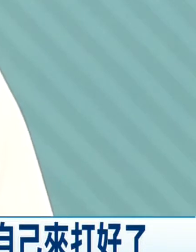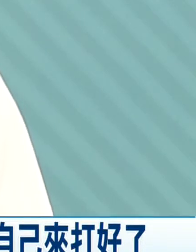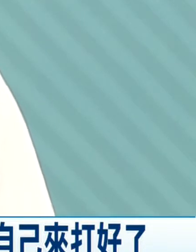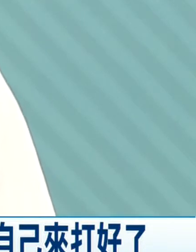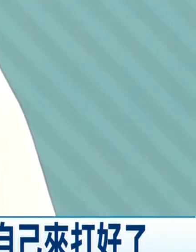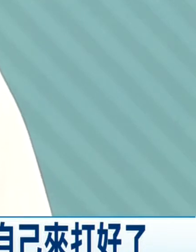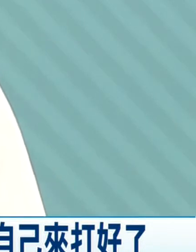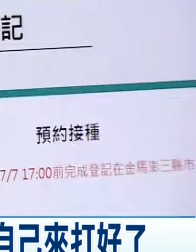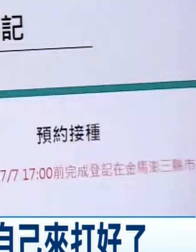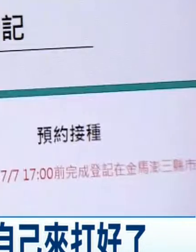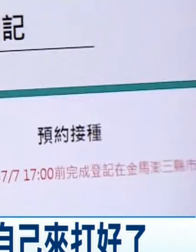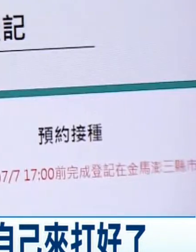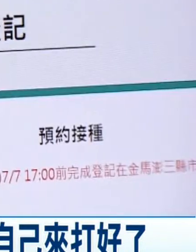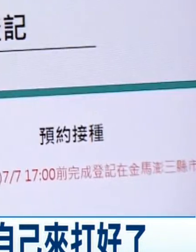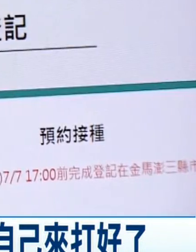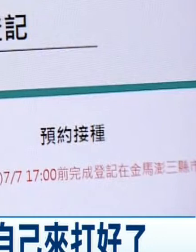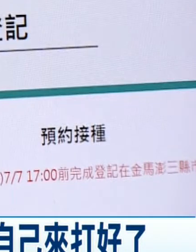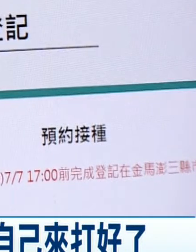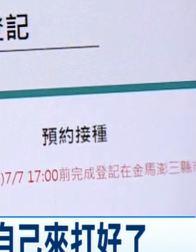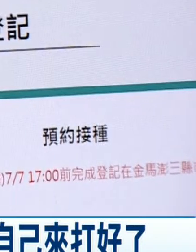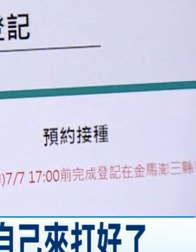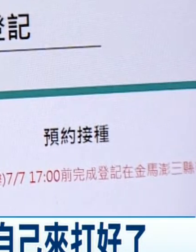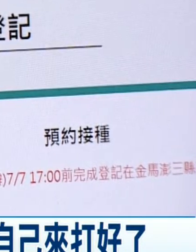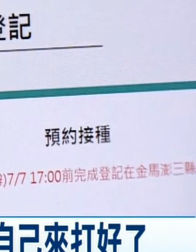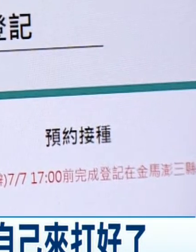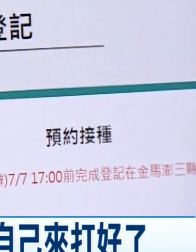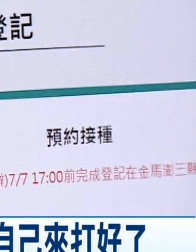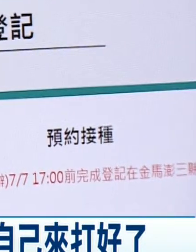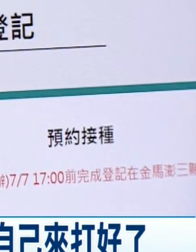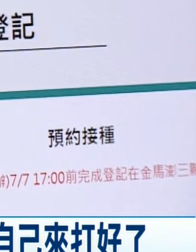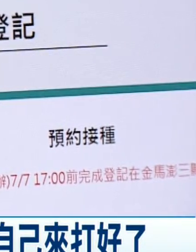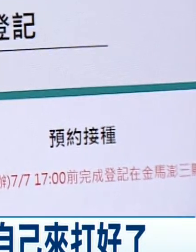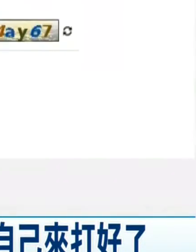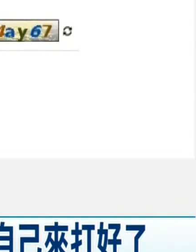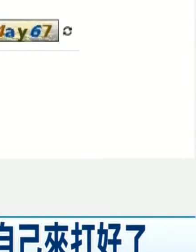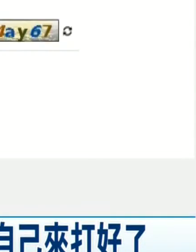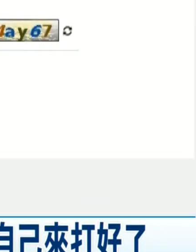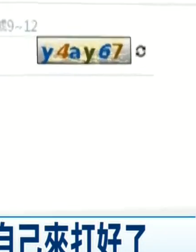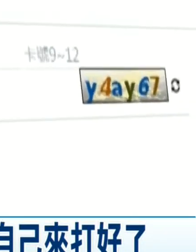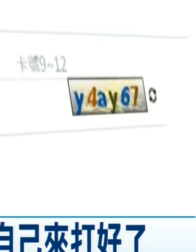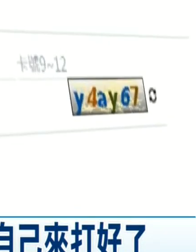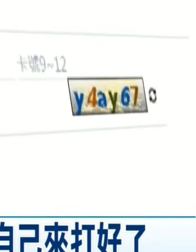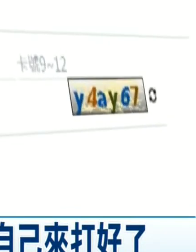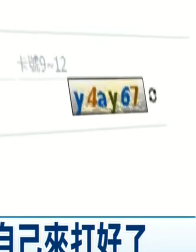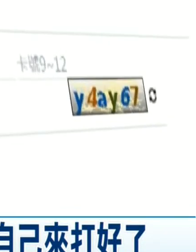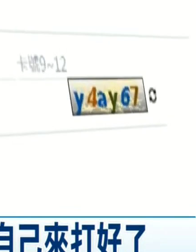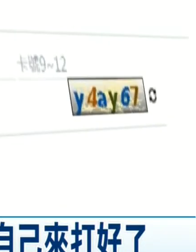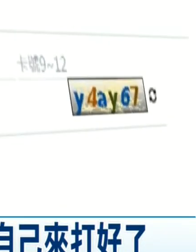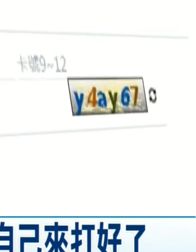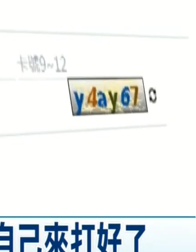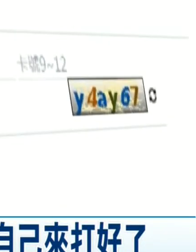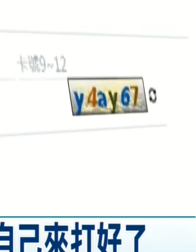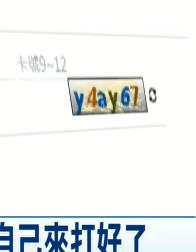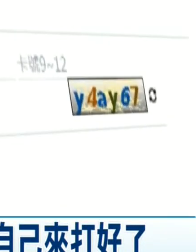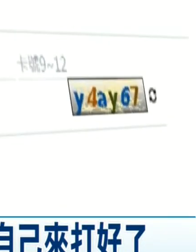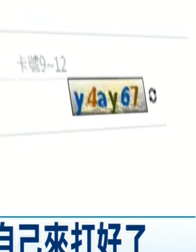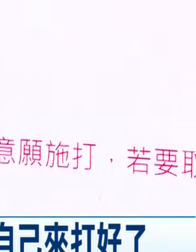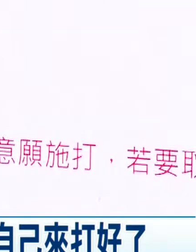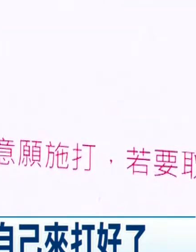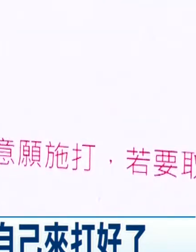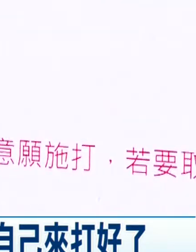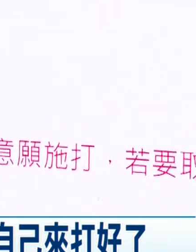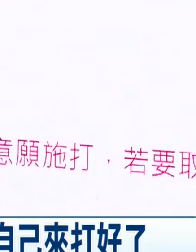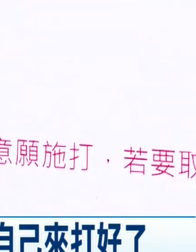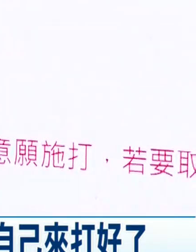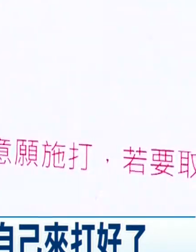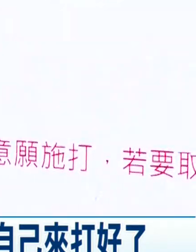人打高端？柯文哲不愿多说，只是现在中央一口气超额开放第四轮预约，导致各县市出现疫